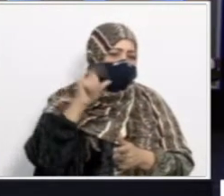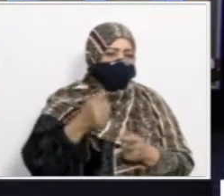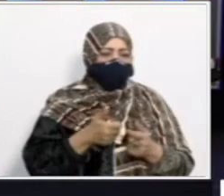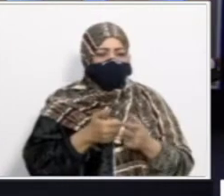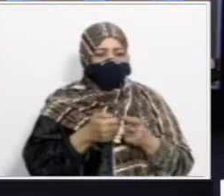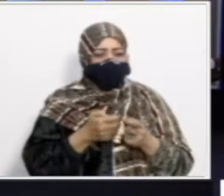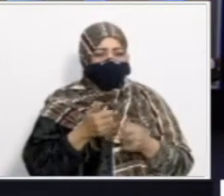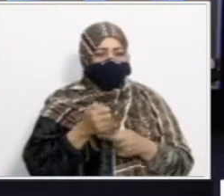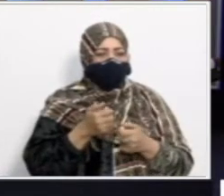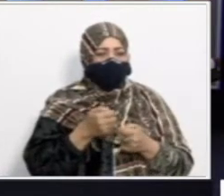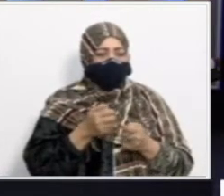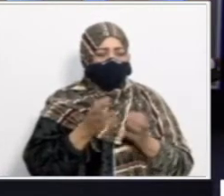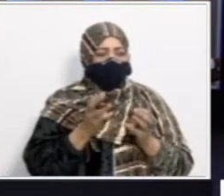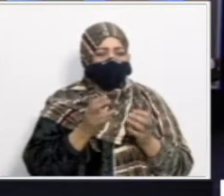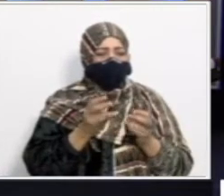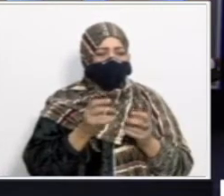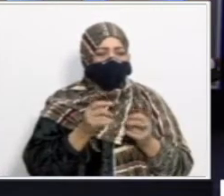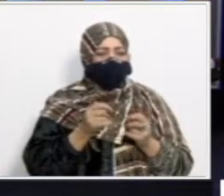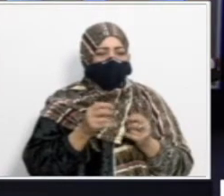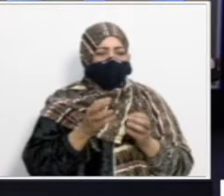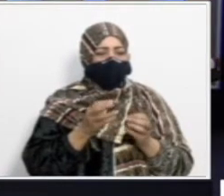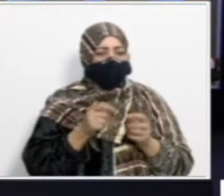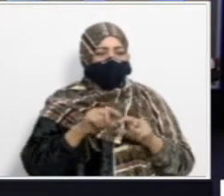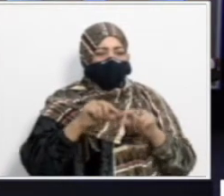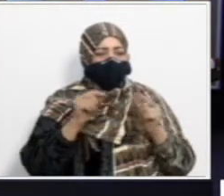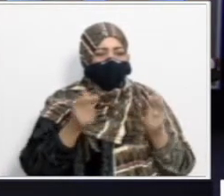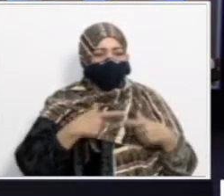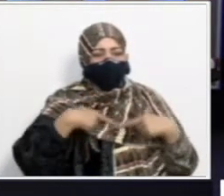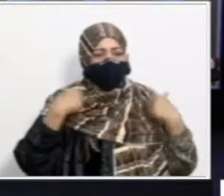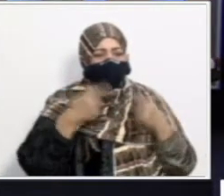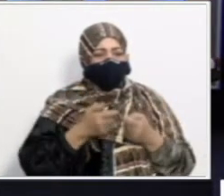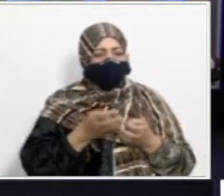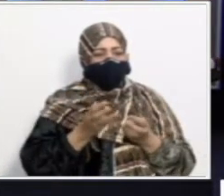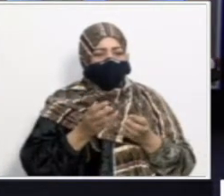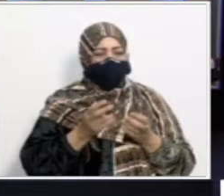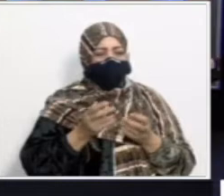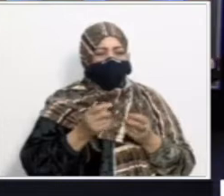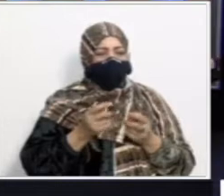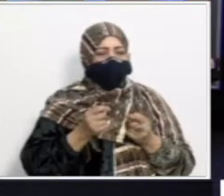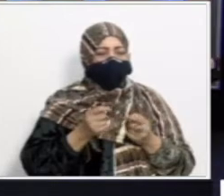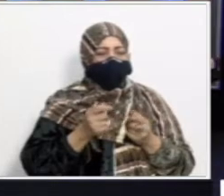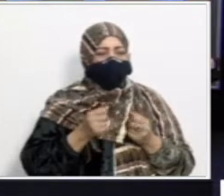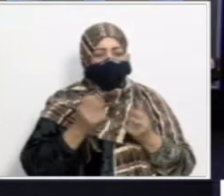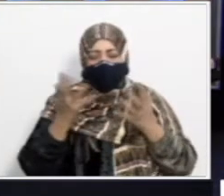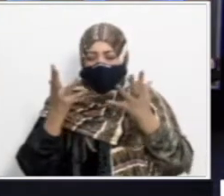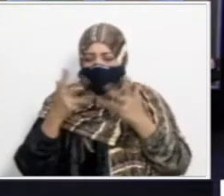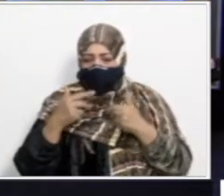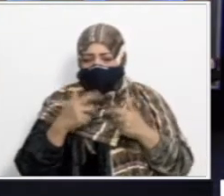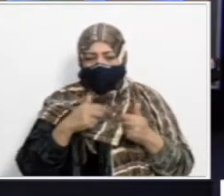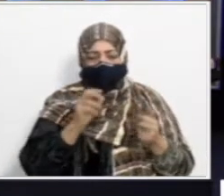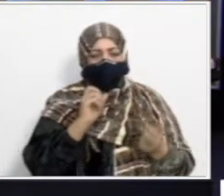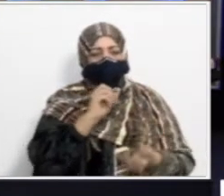بها نعم الشيخ مش يسبح بها هو مشغول بالدرس و لا أنا نسبح مثلا وأثناء الدرس